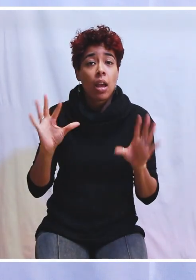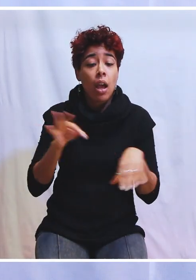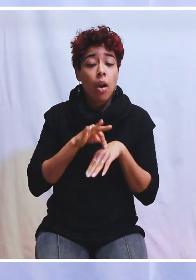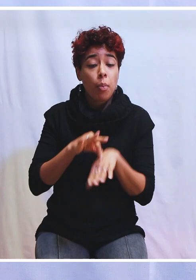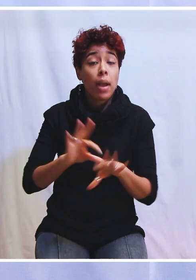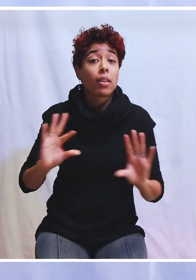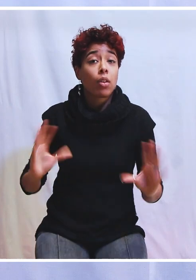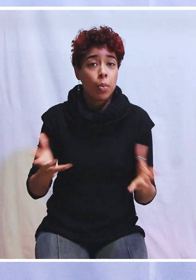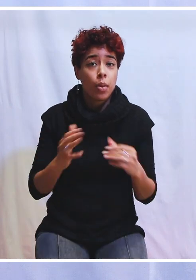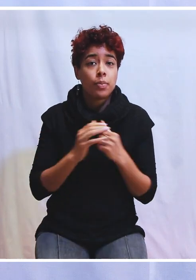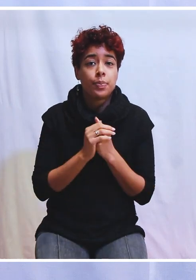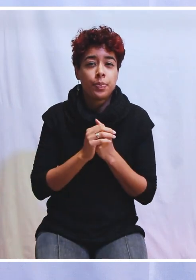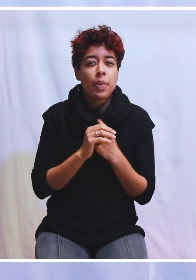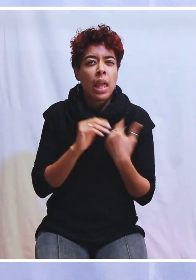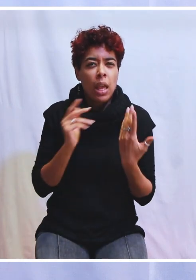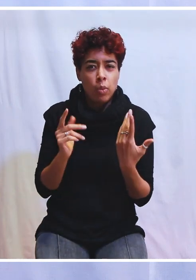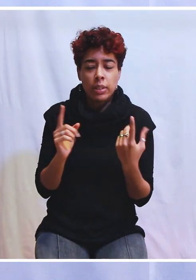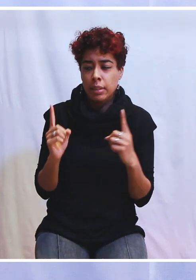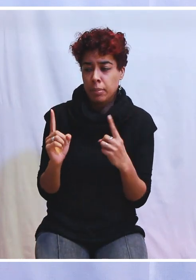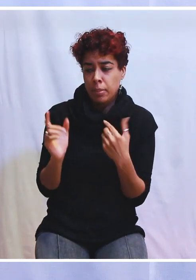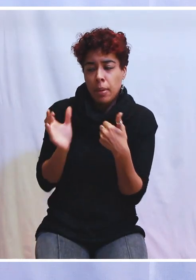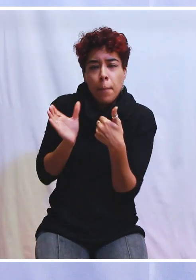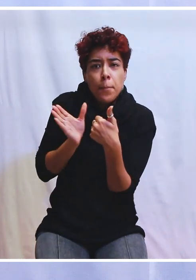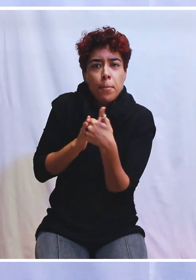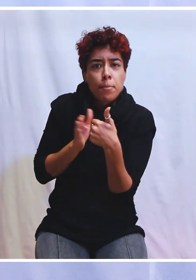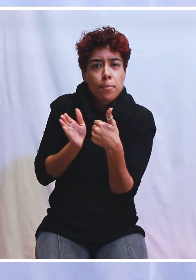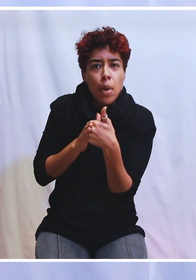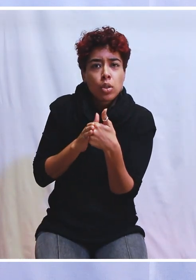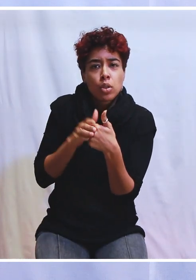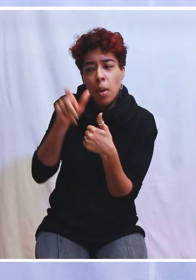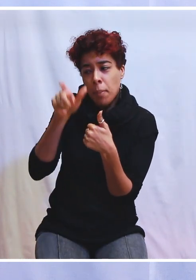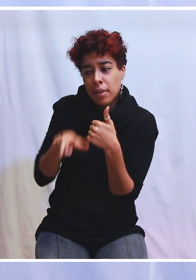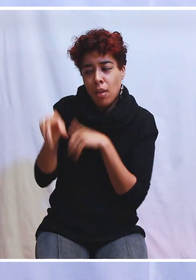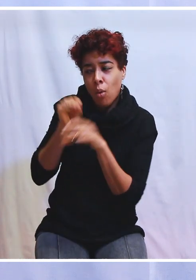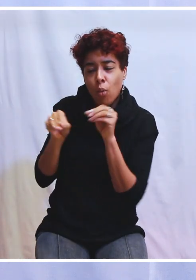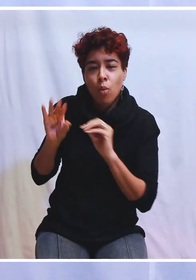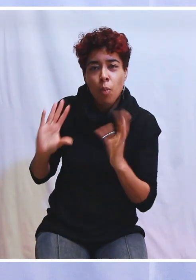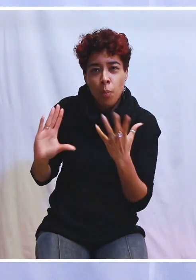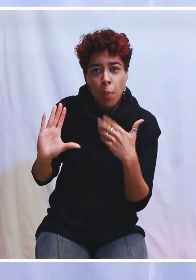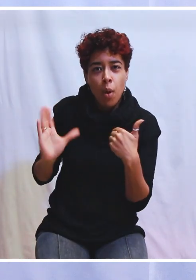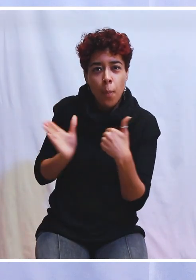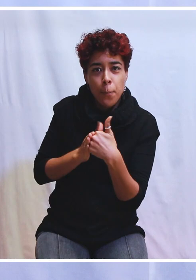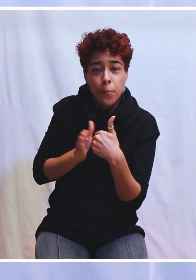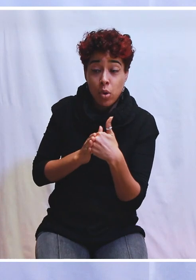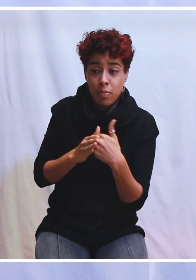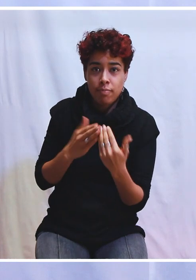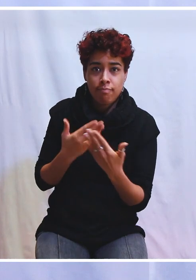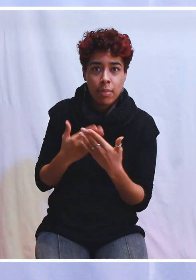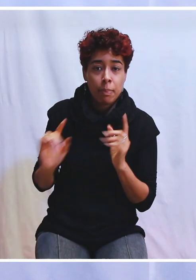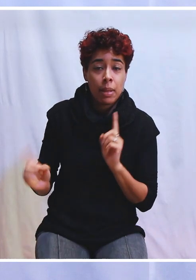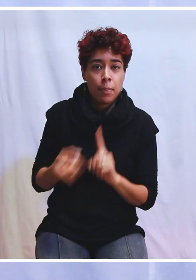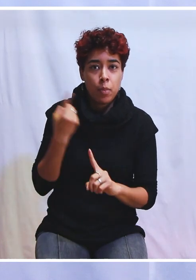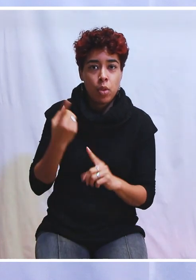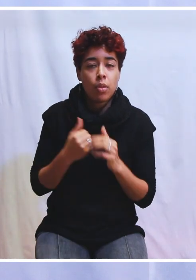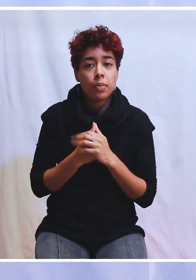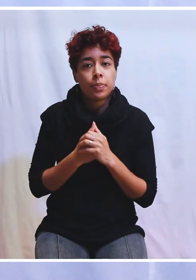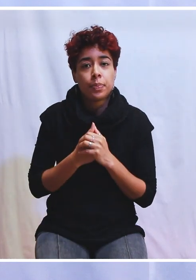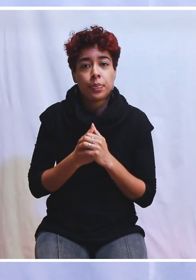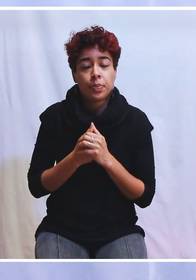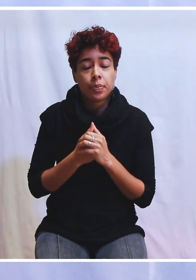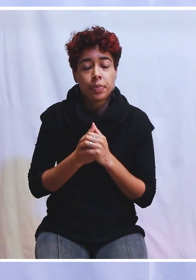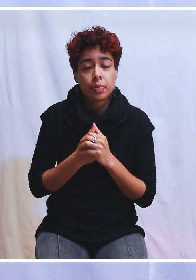la proximité de l'accompagnant. Être proche de celui dont on s'occupe. Et ça, c'est capital. On peut pas être